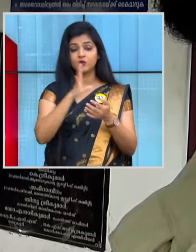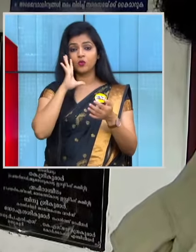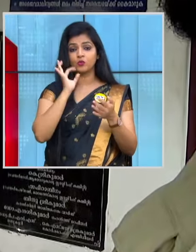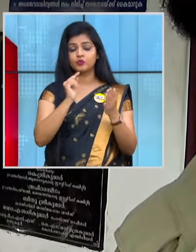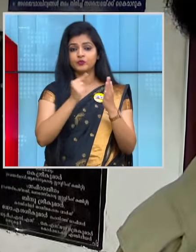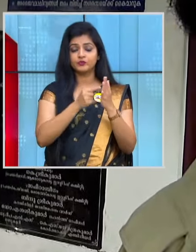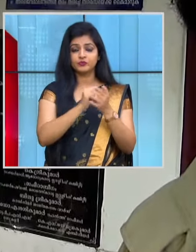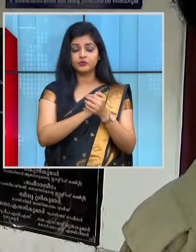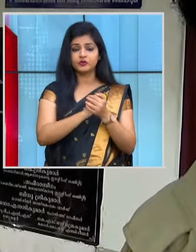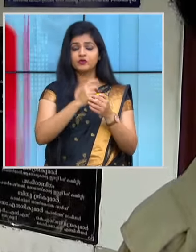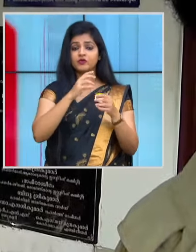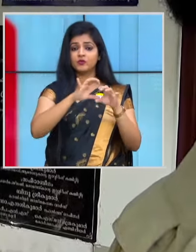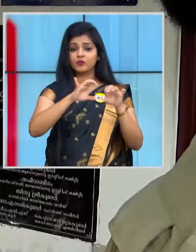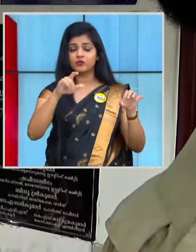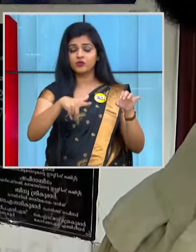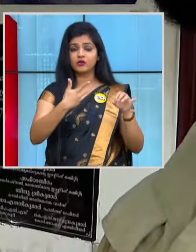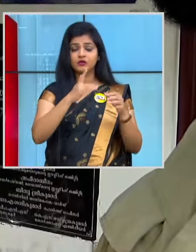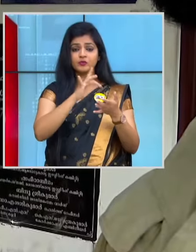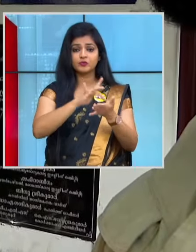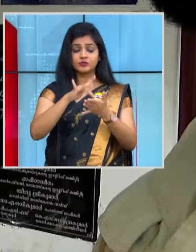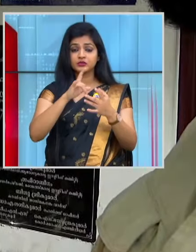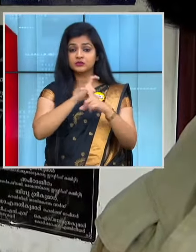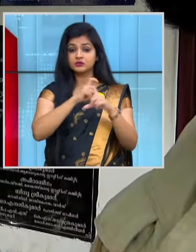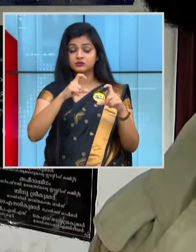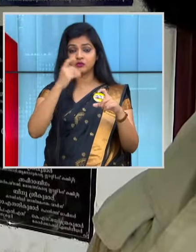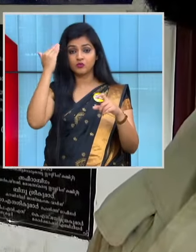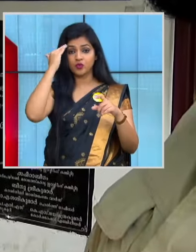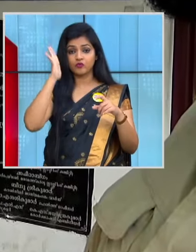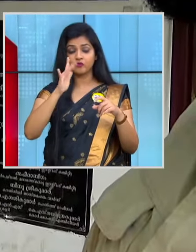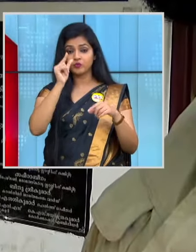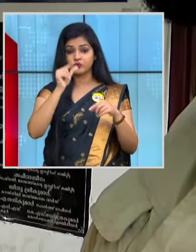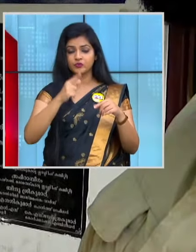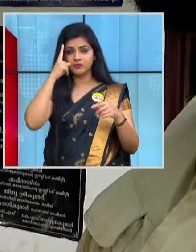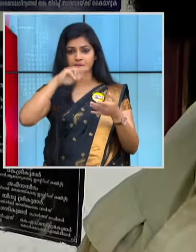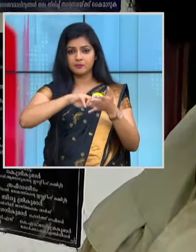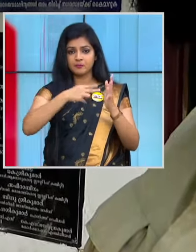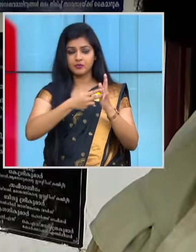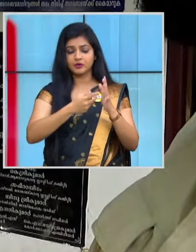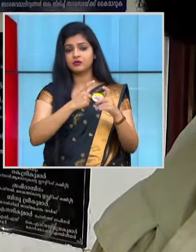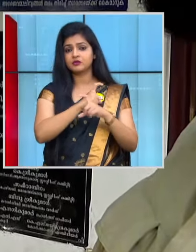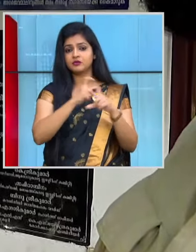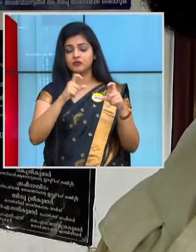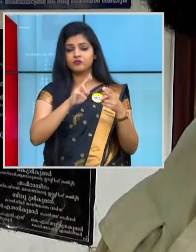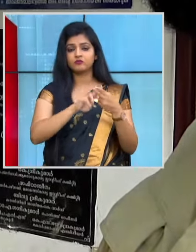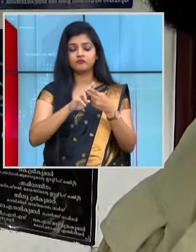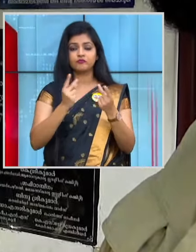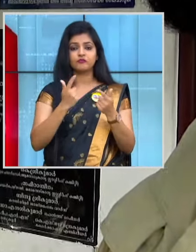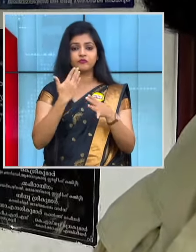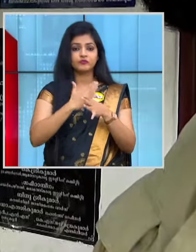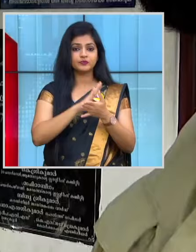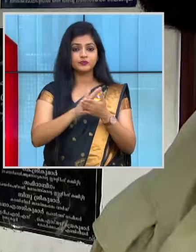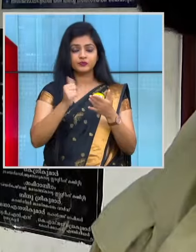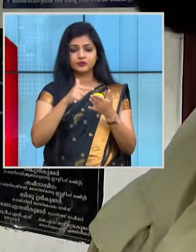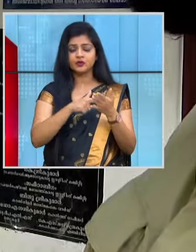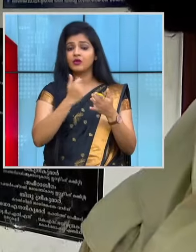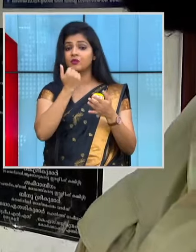കാര്യമാണ്. എവിടെയൊക്കെയാണ് ബാൽവുള്ളത്, എവിടെയൊക്കെയാണ് ലൈനുകളുള്ളത്, ഇത് കൃത്യമായി ബോധ്യമുള്ള ഒരാൾക്ക് മാത്രമേ ഇത് ഭംഗിയായി കൈകാര്യം ചെയ്യാൻ വേണ്ടി കഴിയൂ. അപ്പോൾ അവിടെ ഒരു